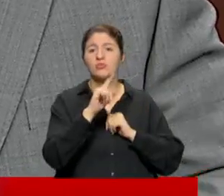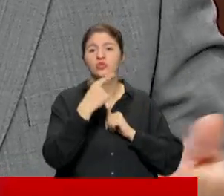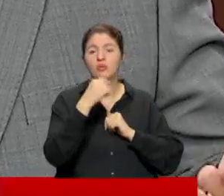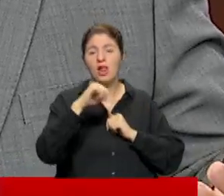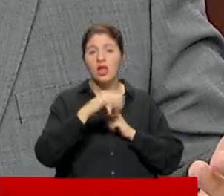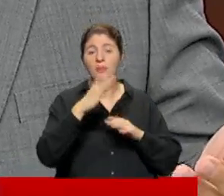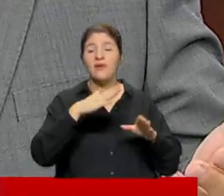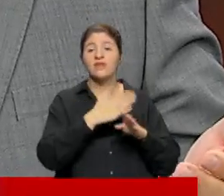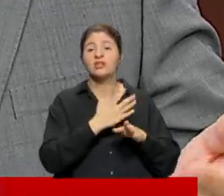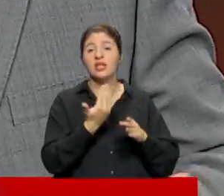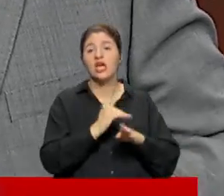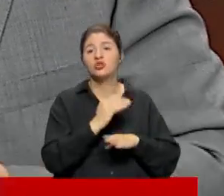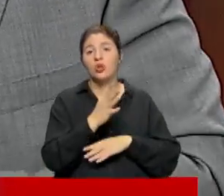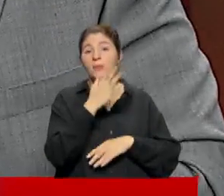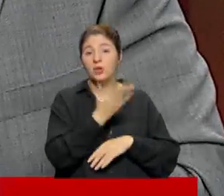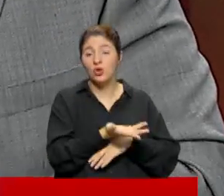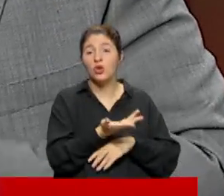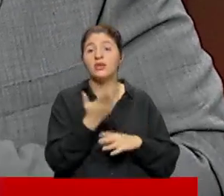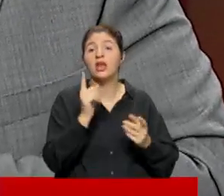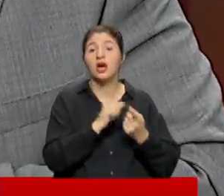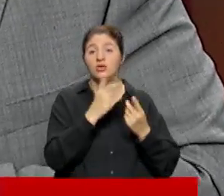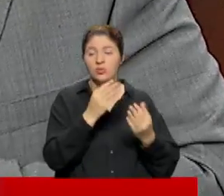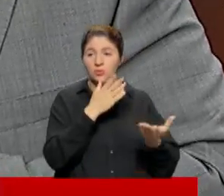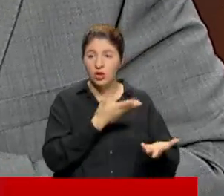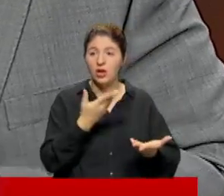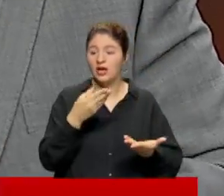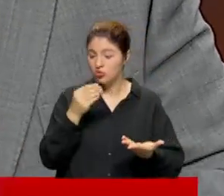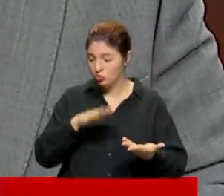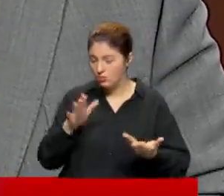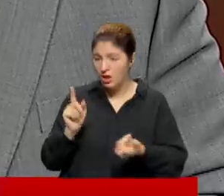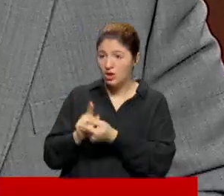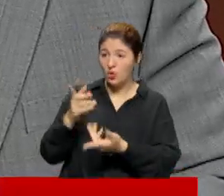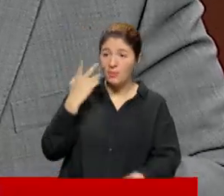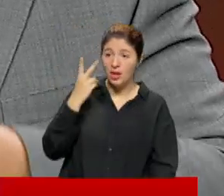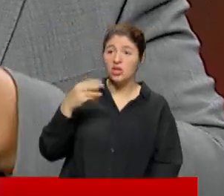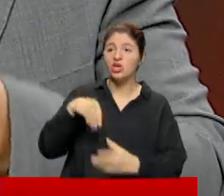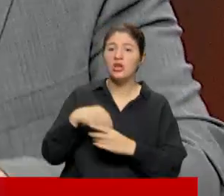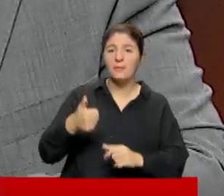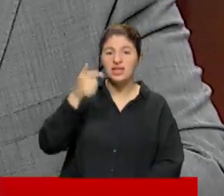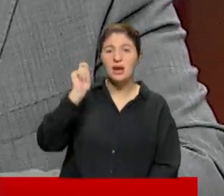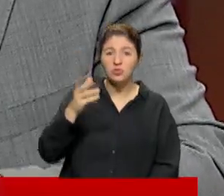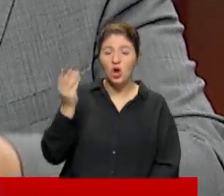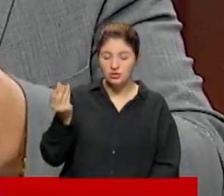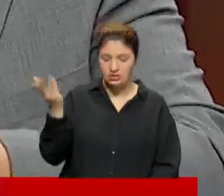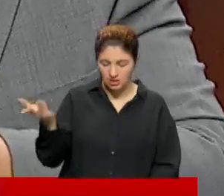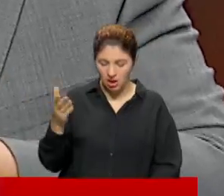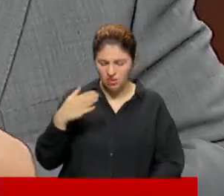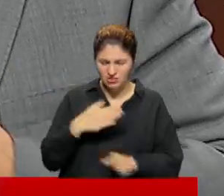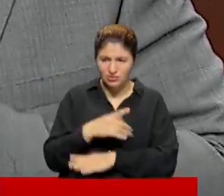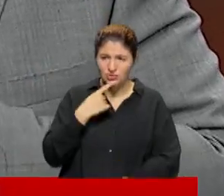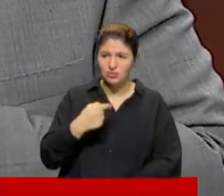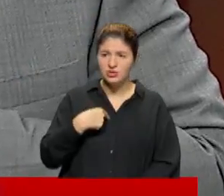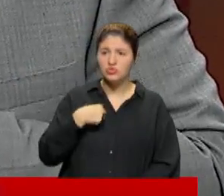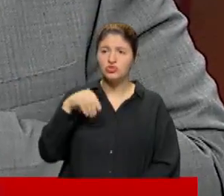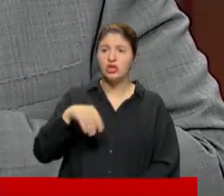Ama herkes Vatandaş ne yaşadığını biliyor Tab yaşı çocuklarımız yaşıyor ilkercim Bakın şimdi İçişleri Bakanlığı yapmış olsa hakikaten